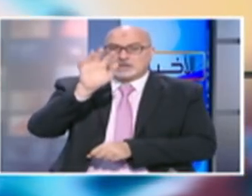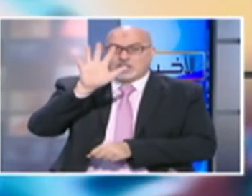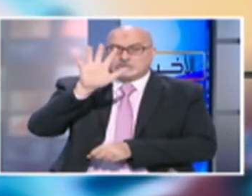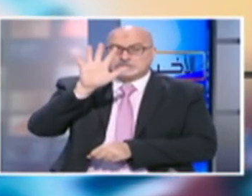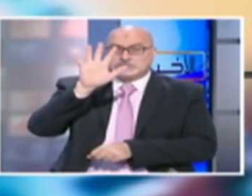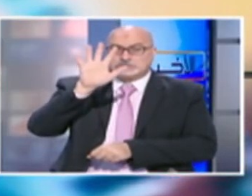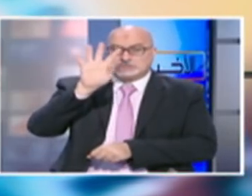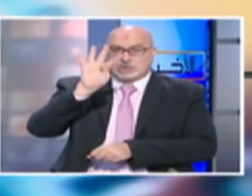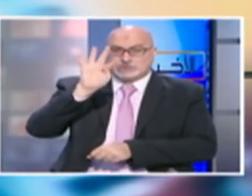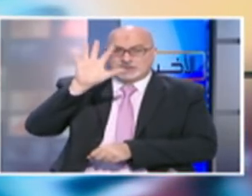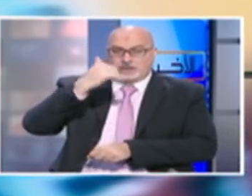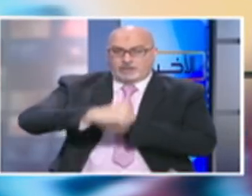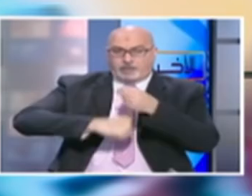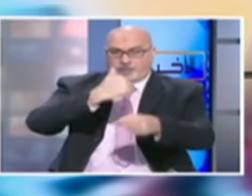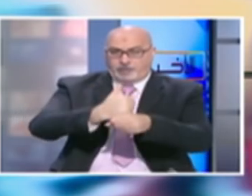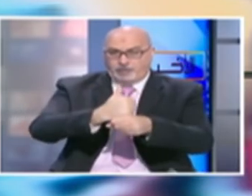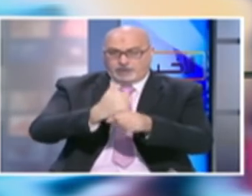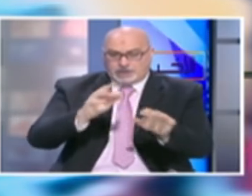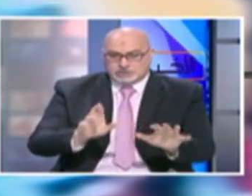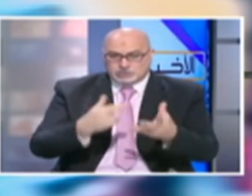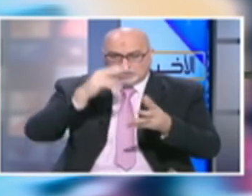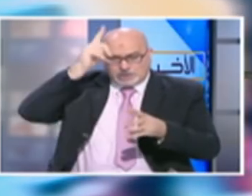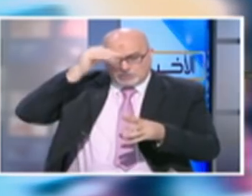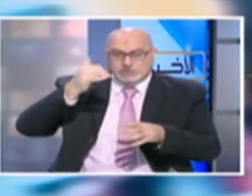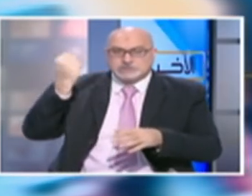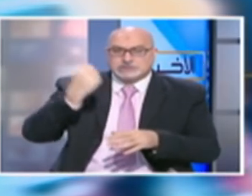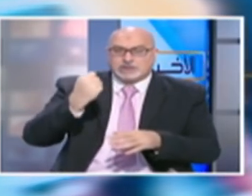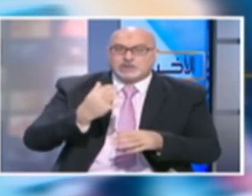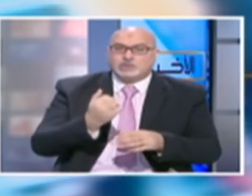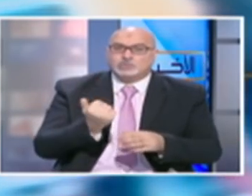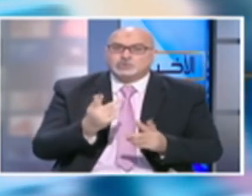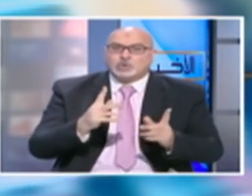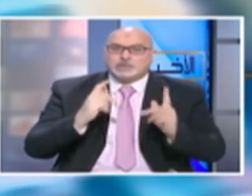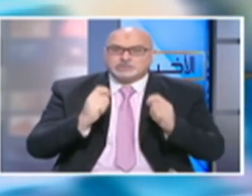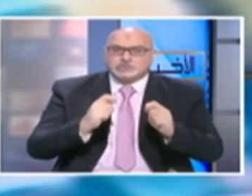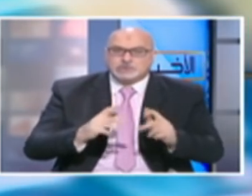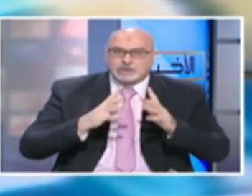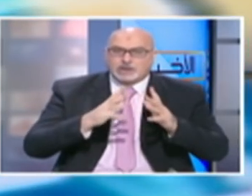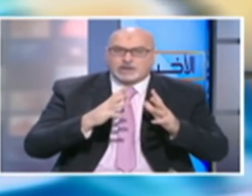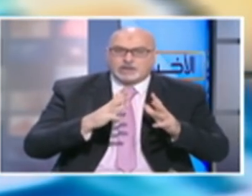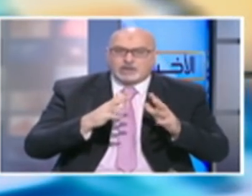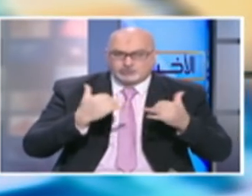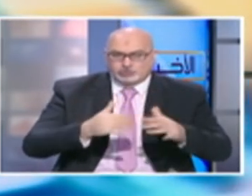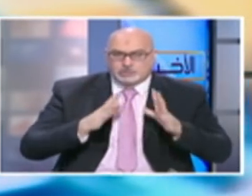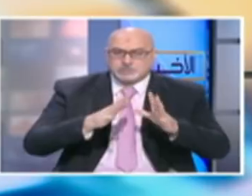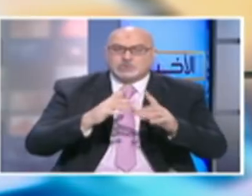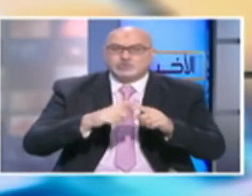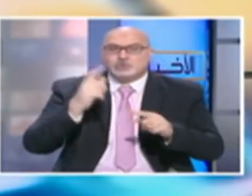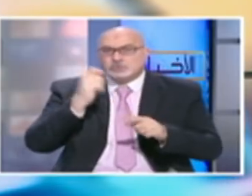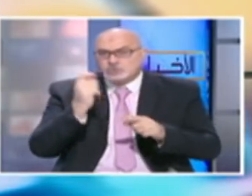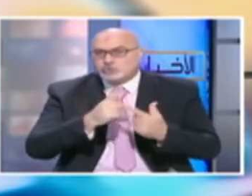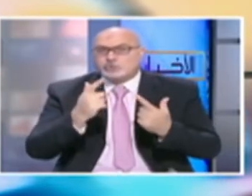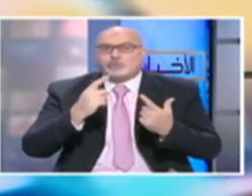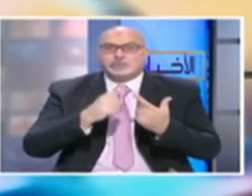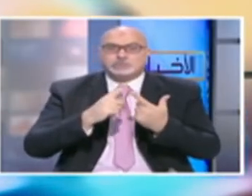لتأسيس الجمهورية الصحراوية بمشاركة العديد من الأحزاب السياسية الجزائرية وفعاليات من المجتمع